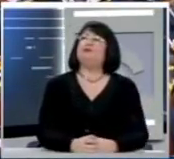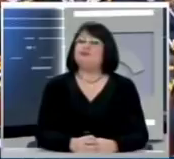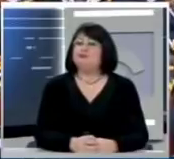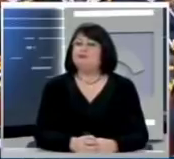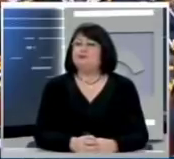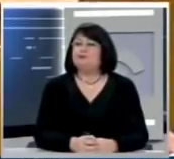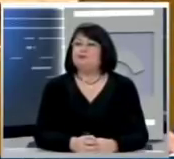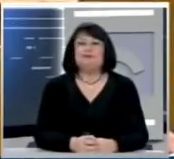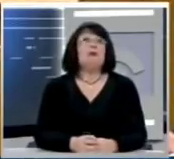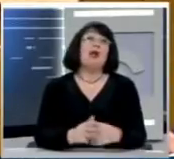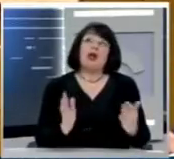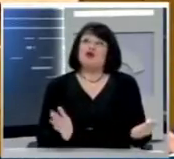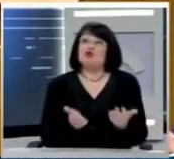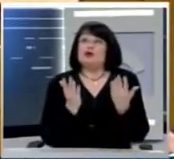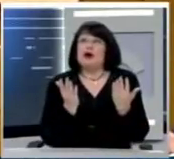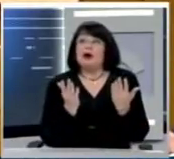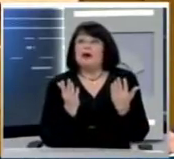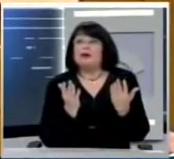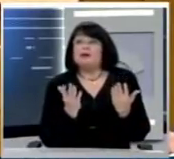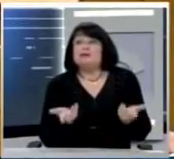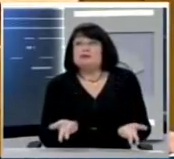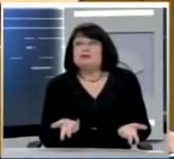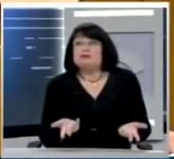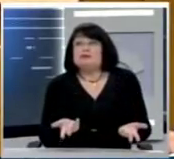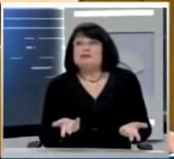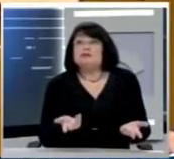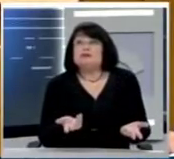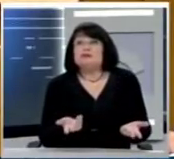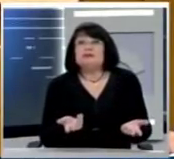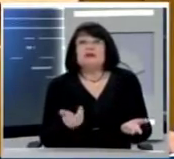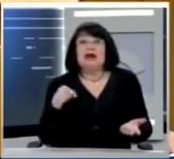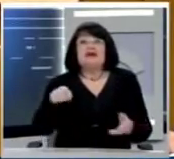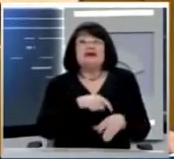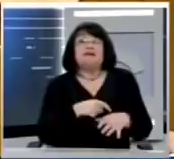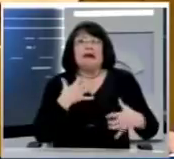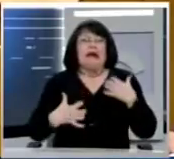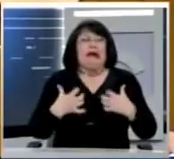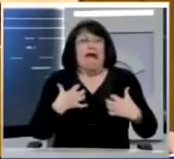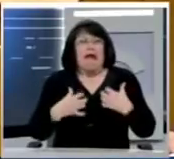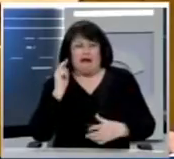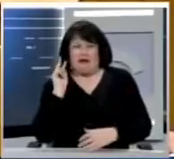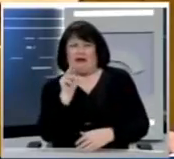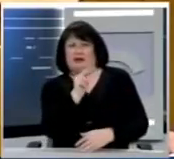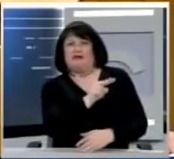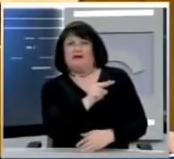Και εκτός αν είναι και σκευωρία, κυρίες και κύριοι συνάδελφοι που είσαστε λίγο αναστατωμένοι σήμερα, αλλά τι να κάνουμε.